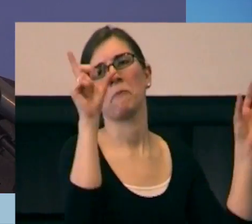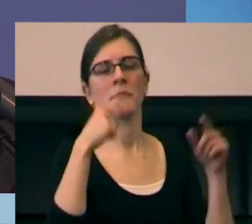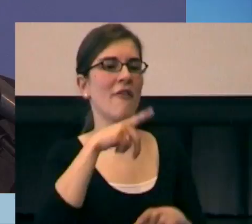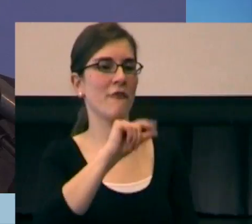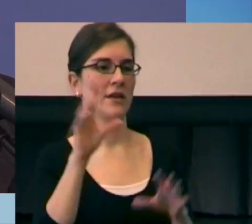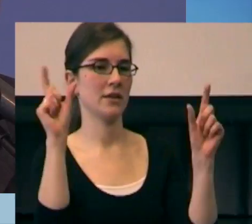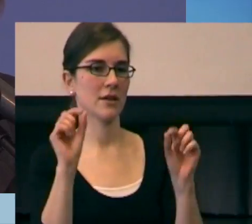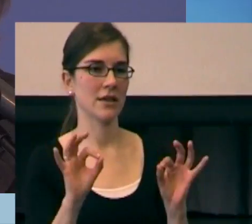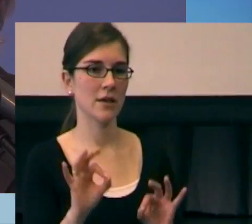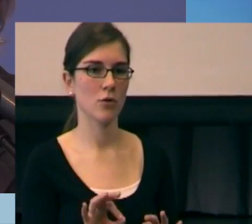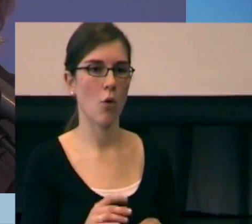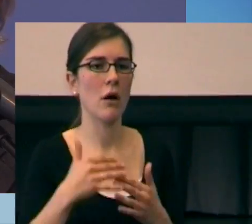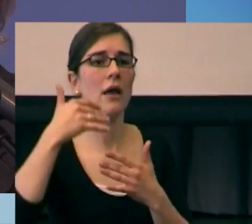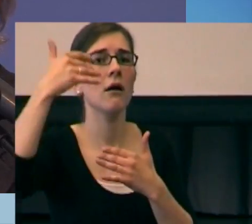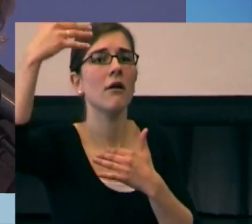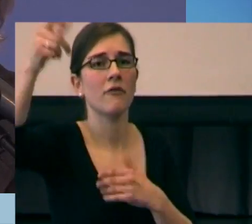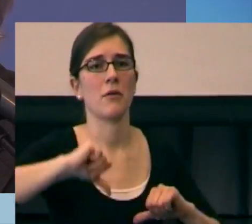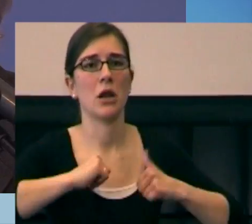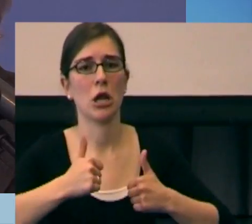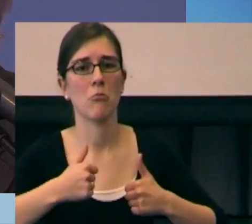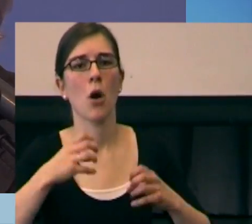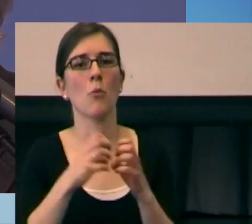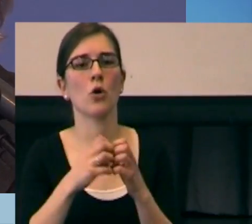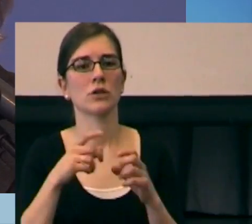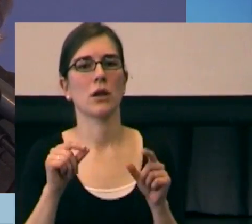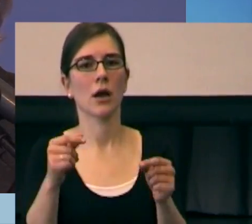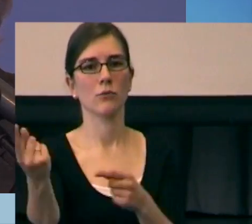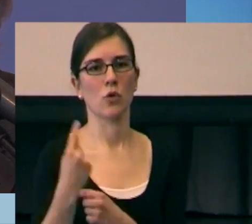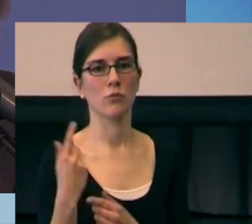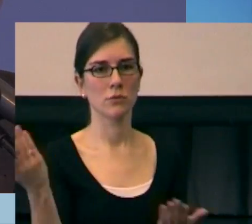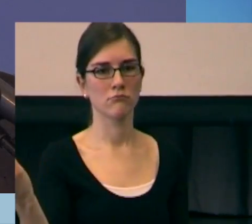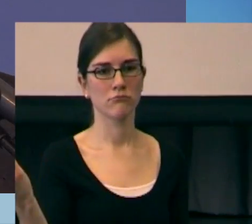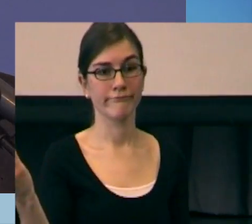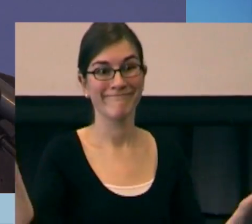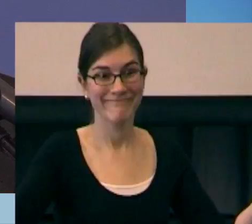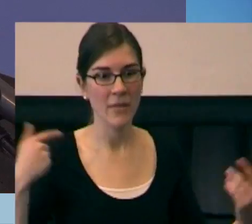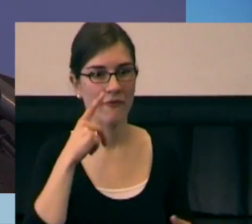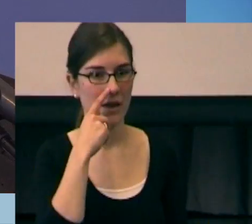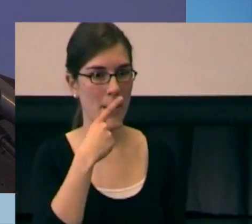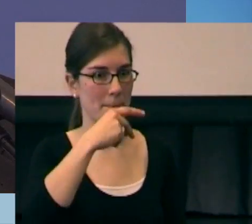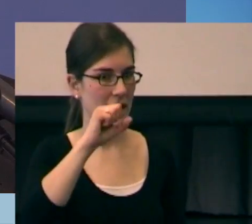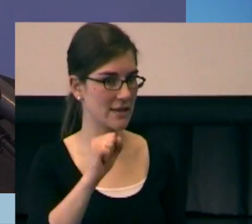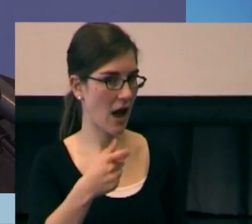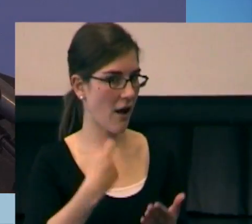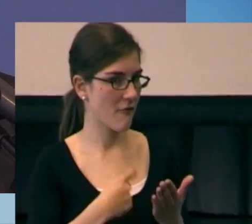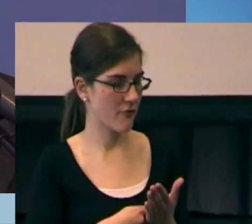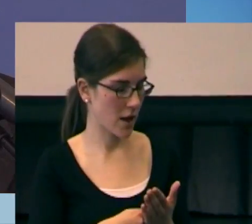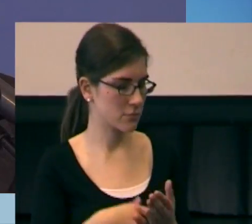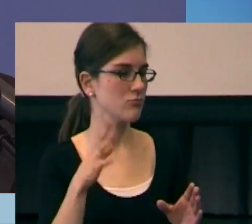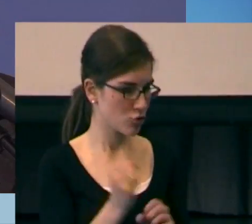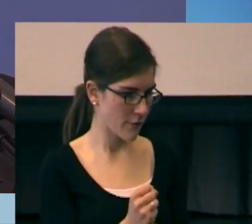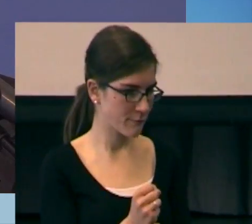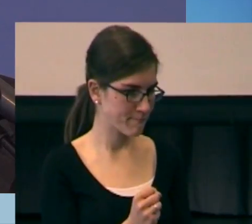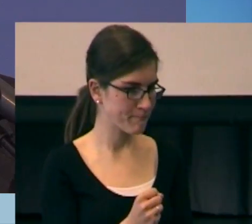ihrem Leben überhaupt jemals an Prostata-Krebs zu erkranken. Wenn der PSA-Wert gemacht wird, ist es